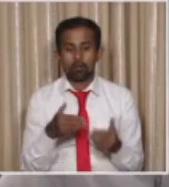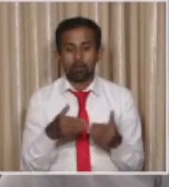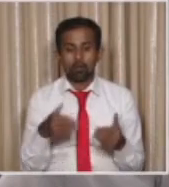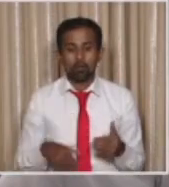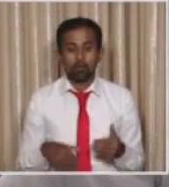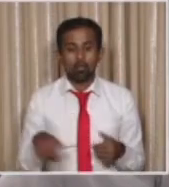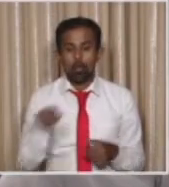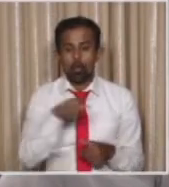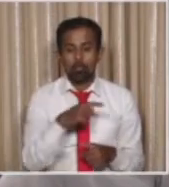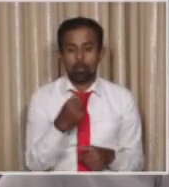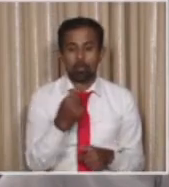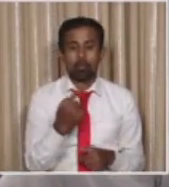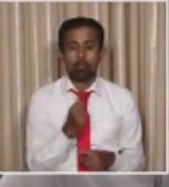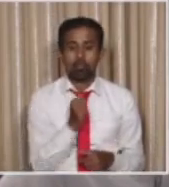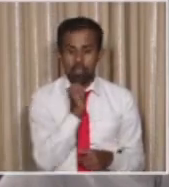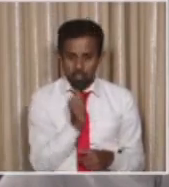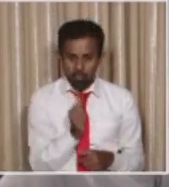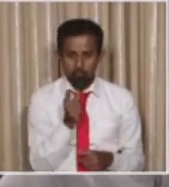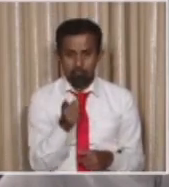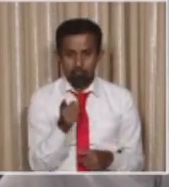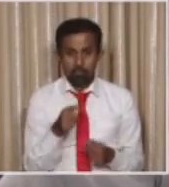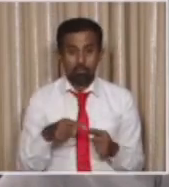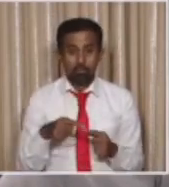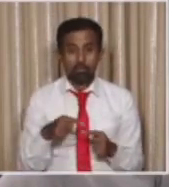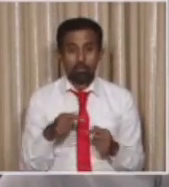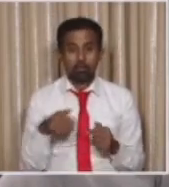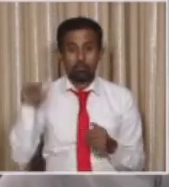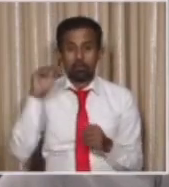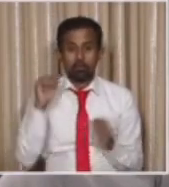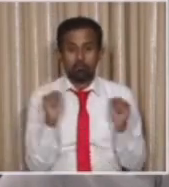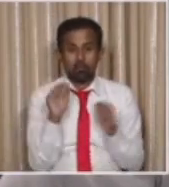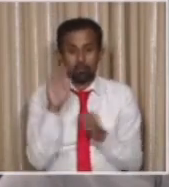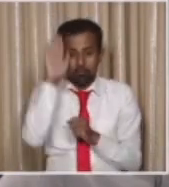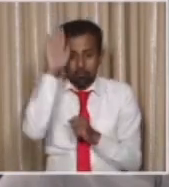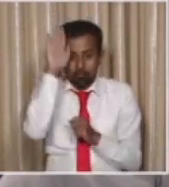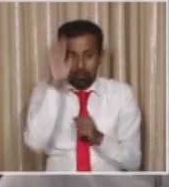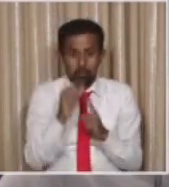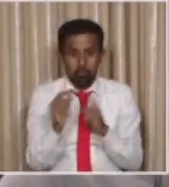हृदय साक्षियट एकंगतो केसे वेदात इल अयट भय अतोसोन इन्न